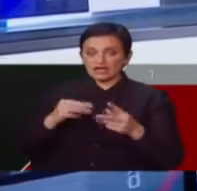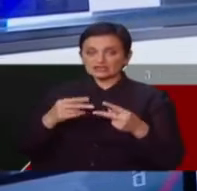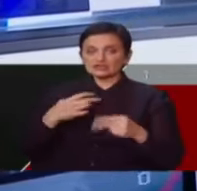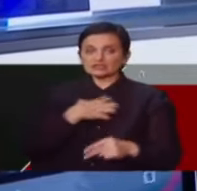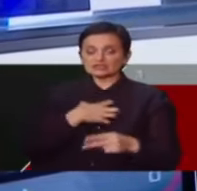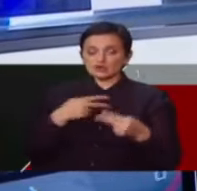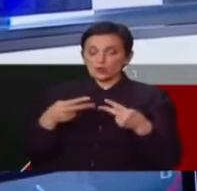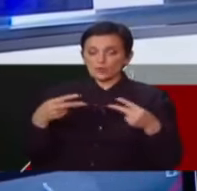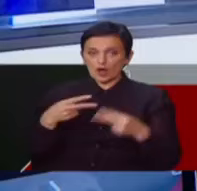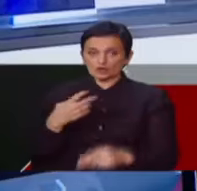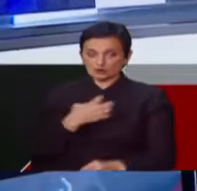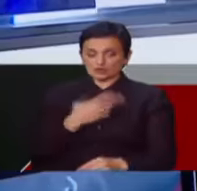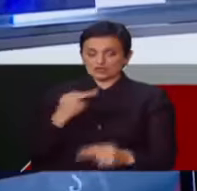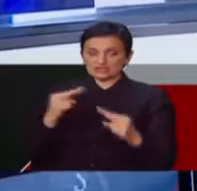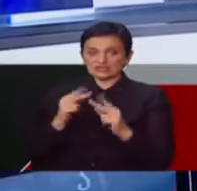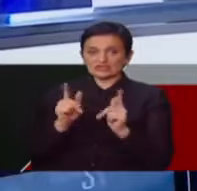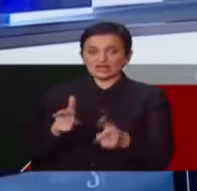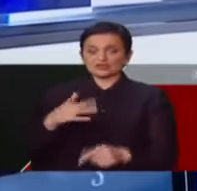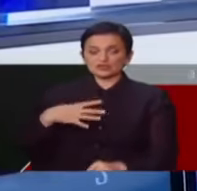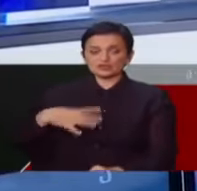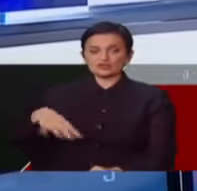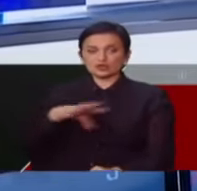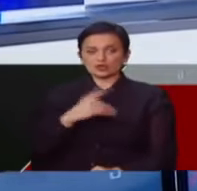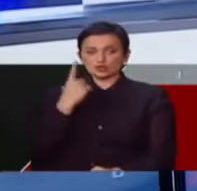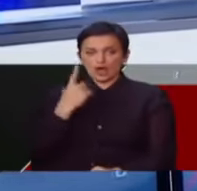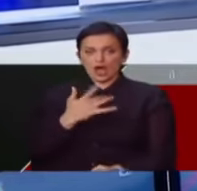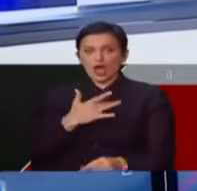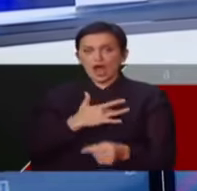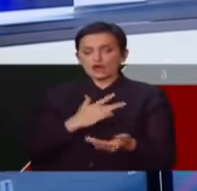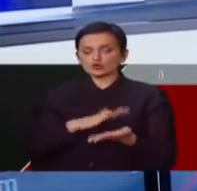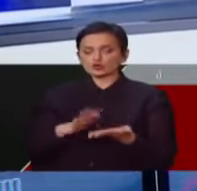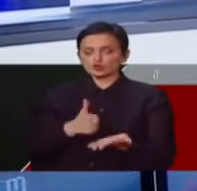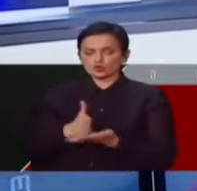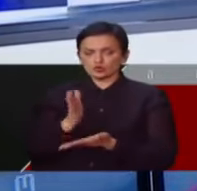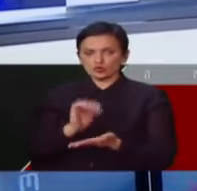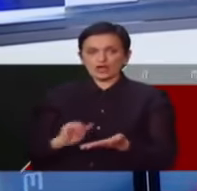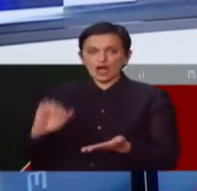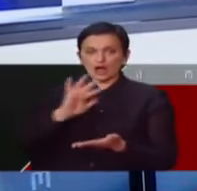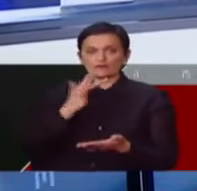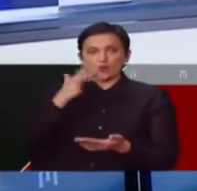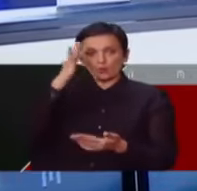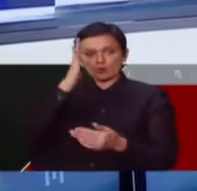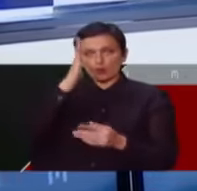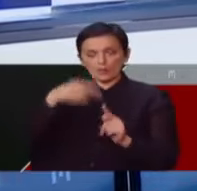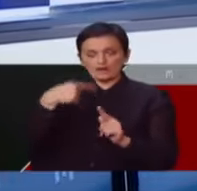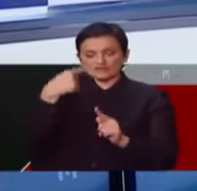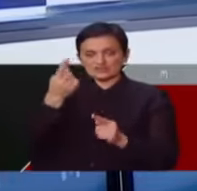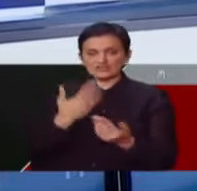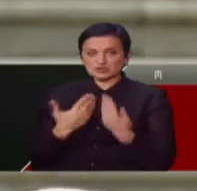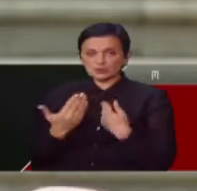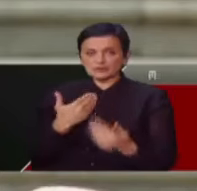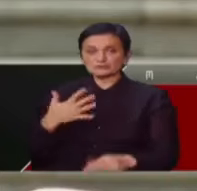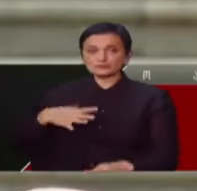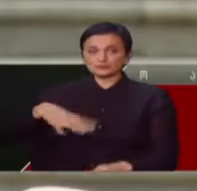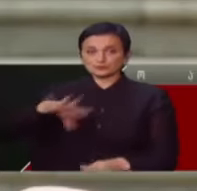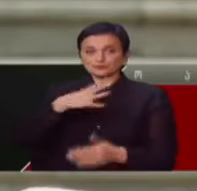პარტნიორობის მნიშვნელობას და კიდევ ერთხელ დადასტურდა საქართველოს ერთგულება ევროკავშირისა და ევროატლანტიკური მომავლის მიმართ.